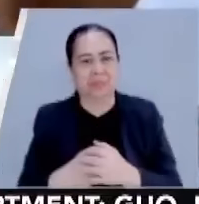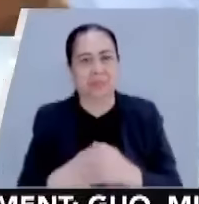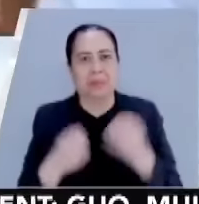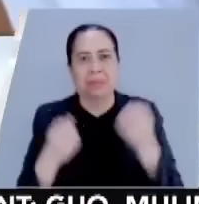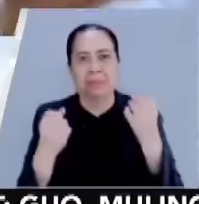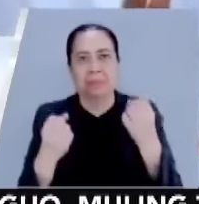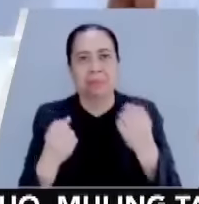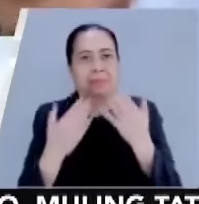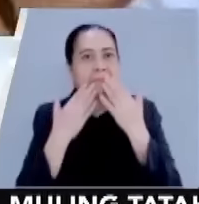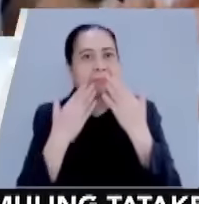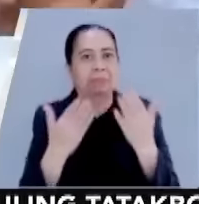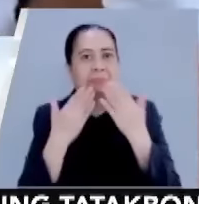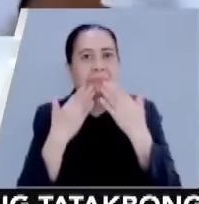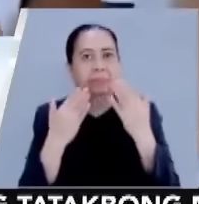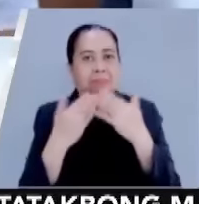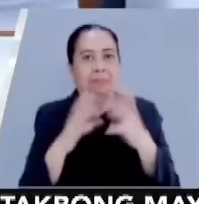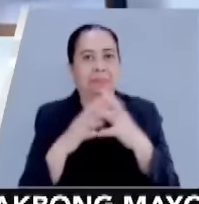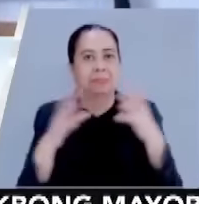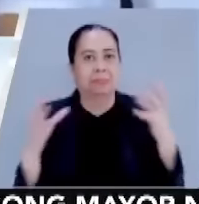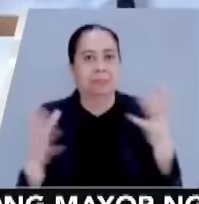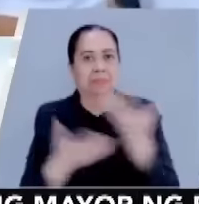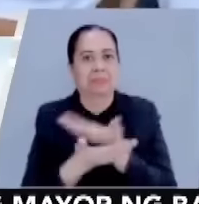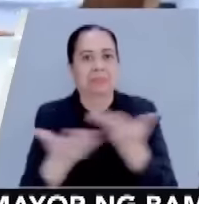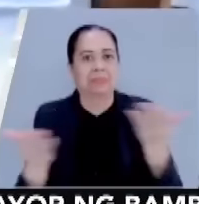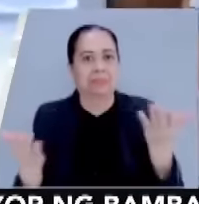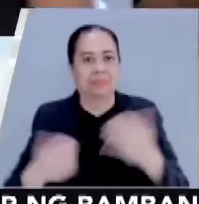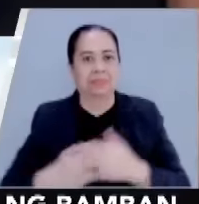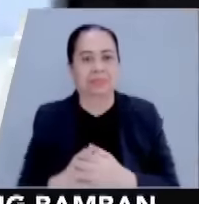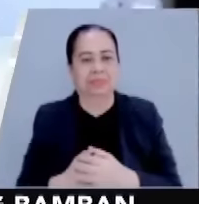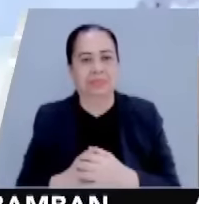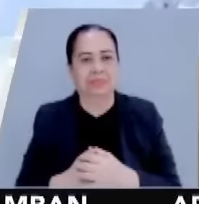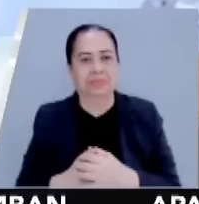Maraming salamat po sa inyo!